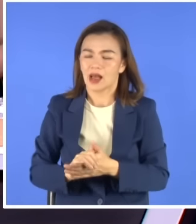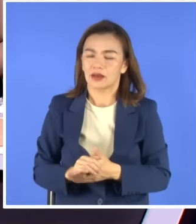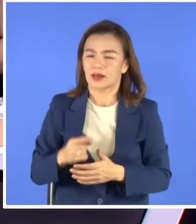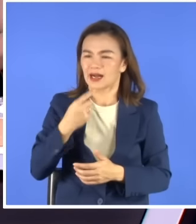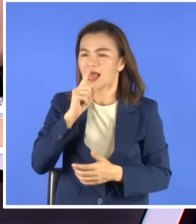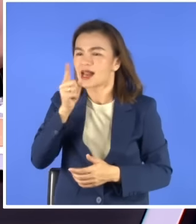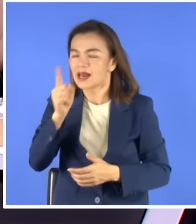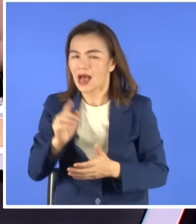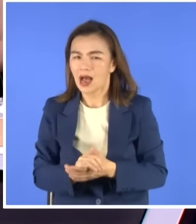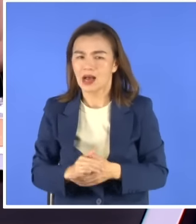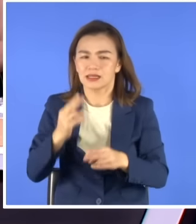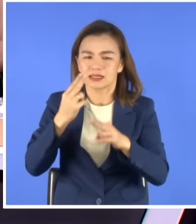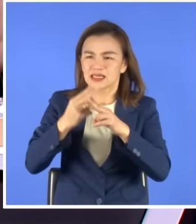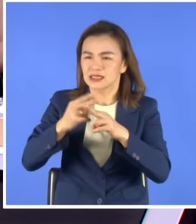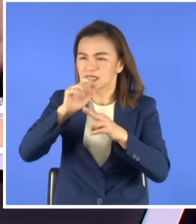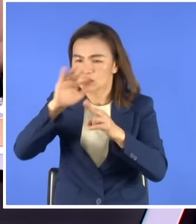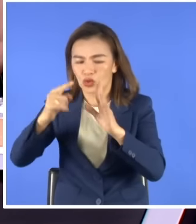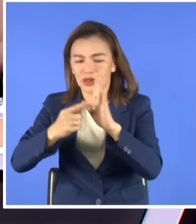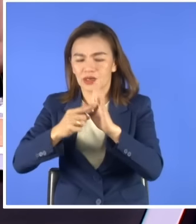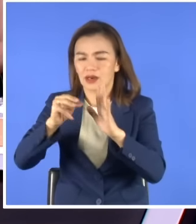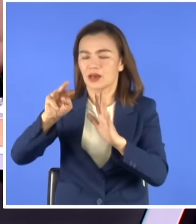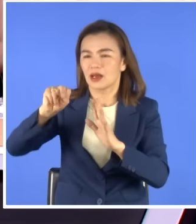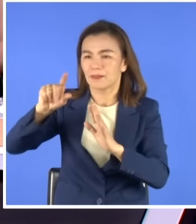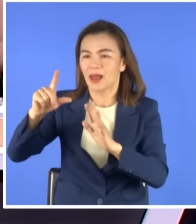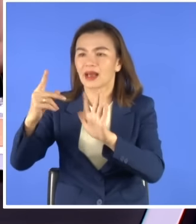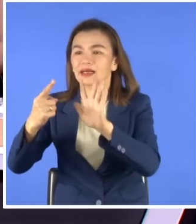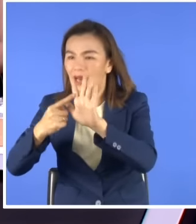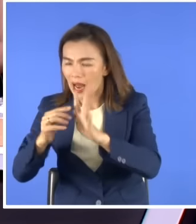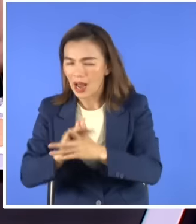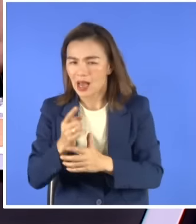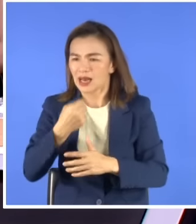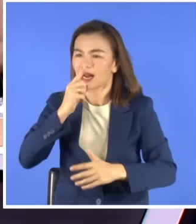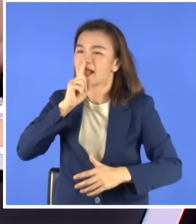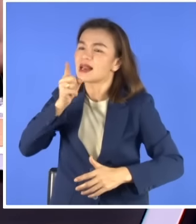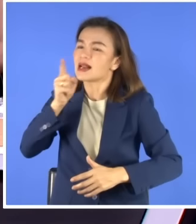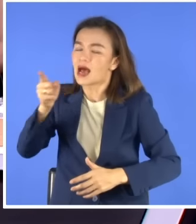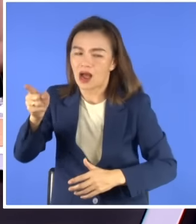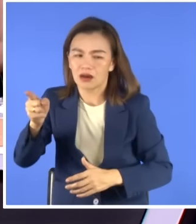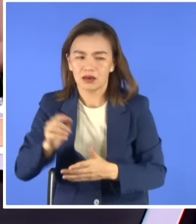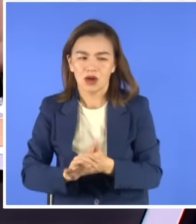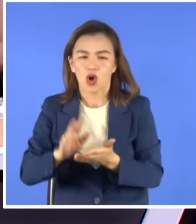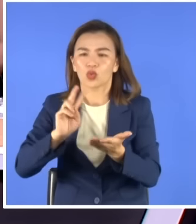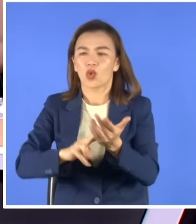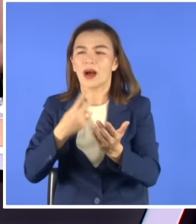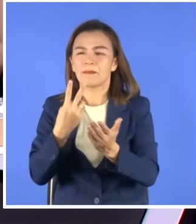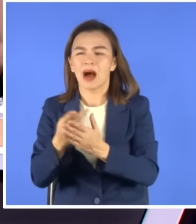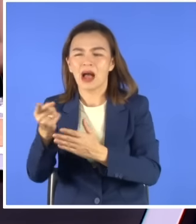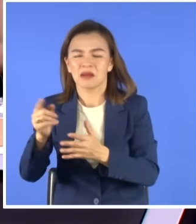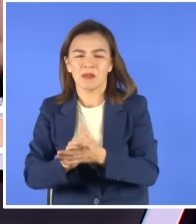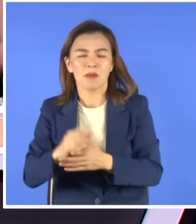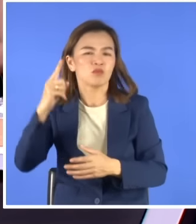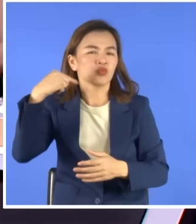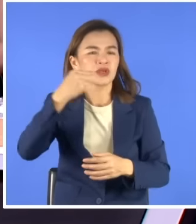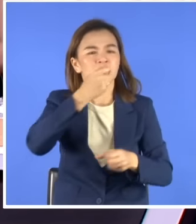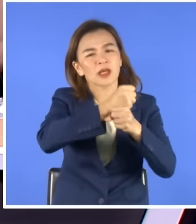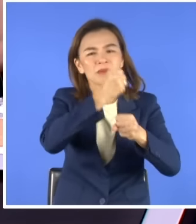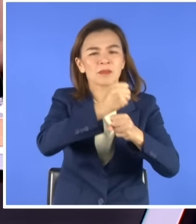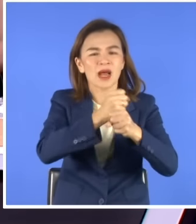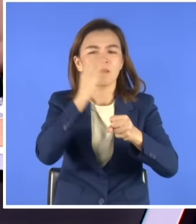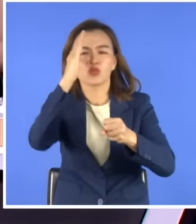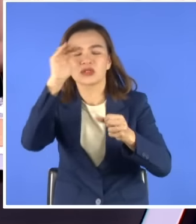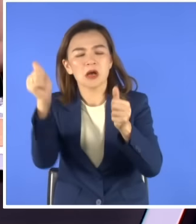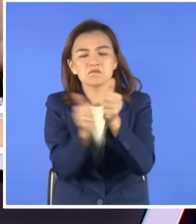ลึกอ่านะแมงดาเนี่ยเาบอกว่าเป็นถ้าใครถูกด่าถูกว่าแบบเนี้ยก็คือคนที่ไปเกาะผู้หญิงกินเอ่าคือแมงดาว่าอย่าง